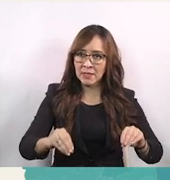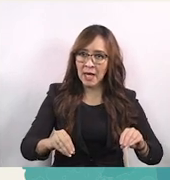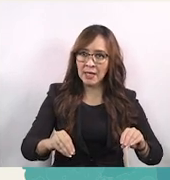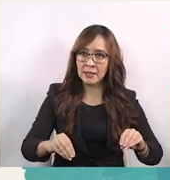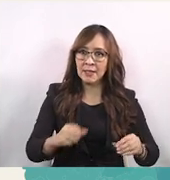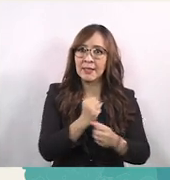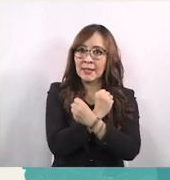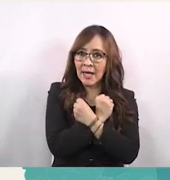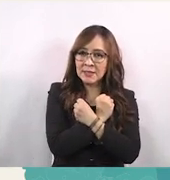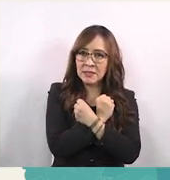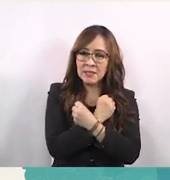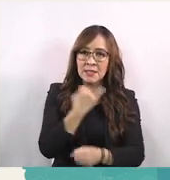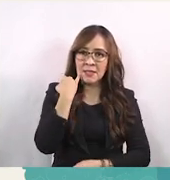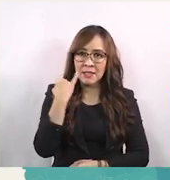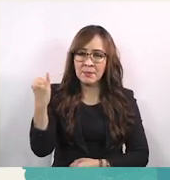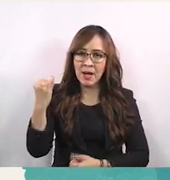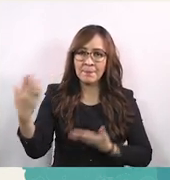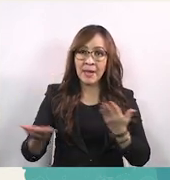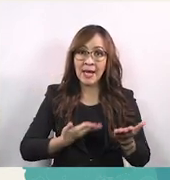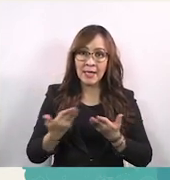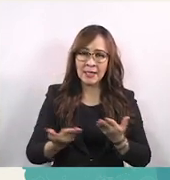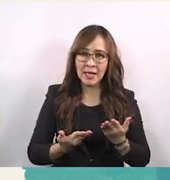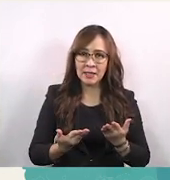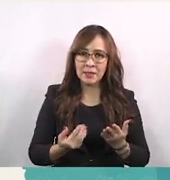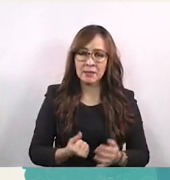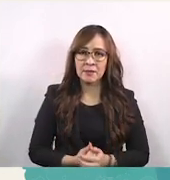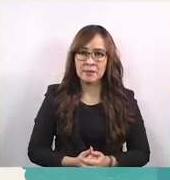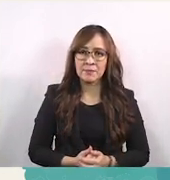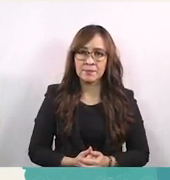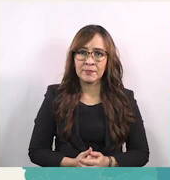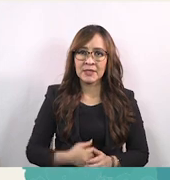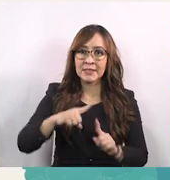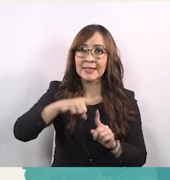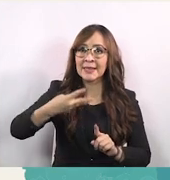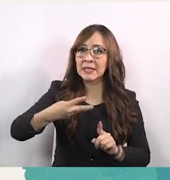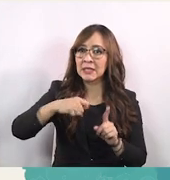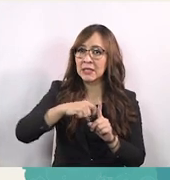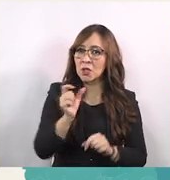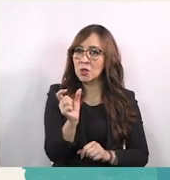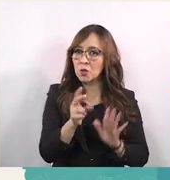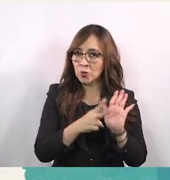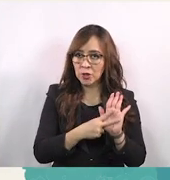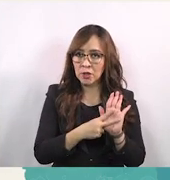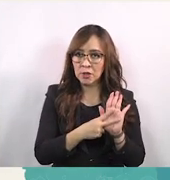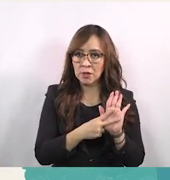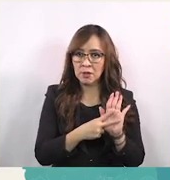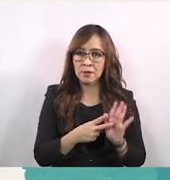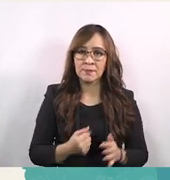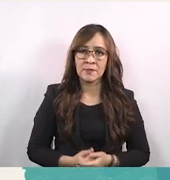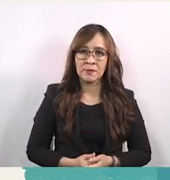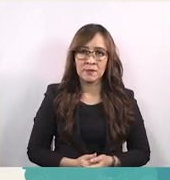Iman pelayanan ketekunan bahkan lebih banyak lagi pekerjaan yang dilakukan lihat yang